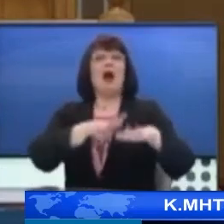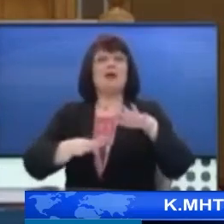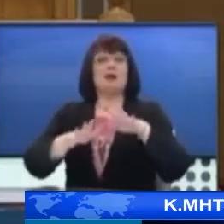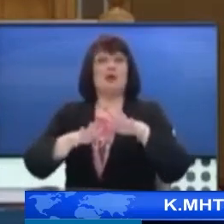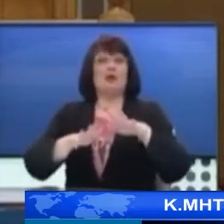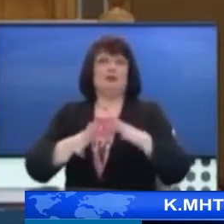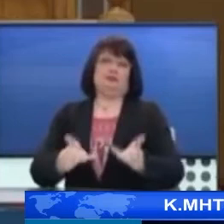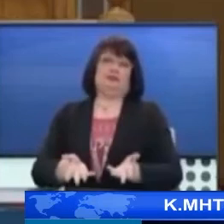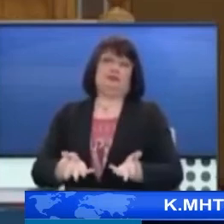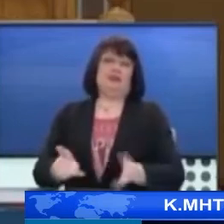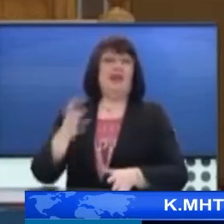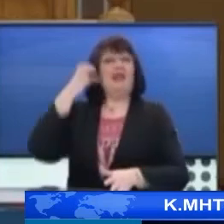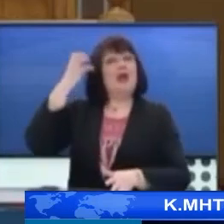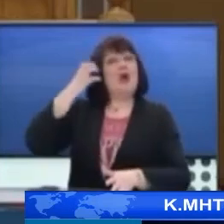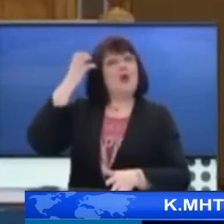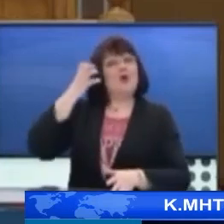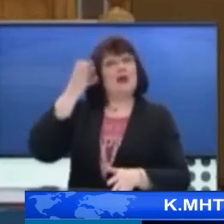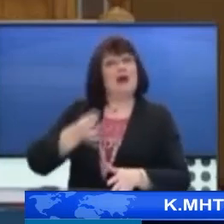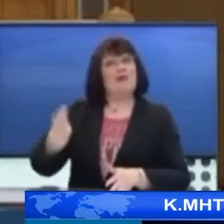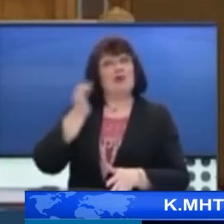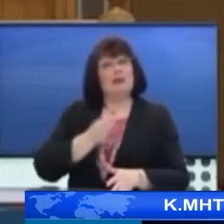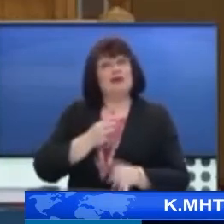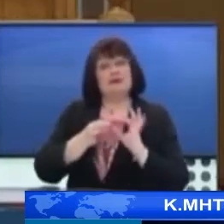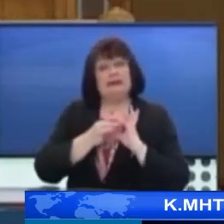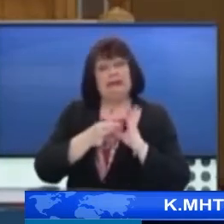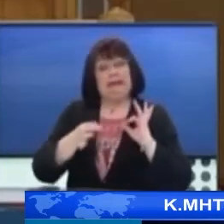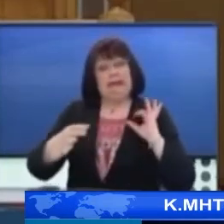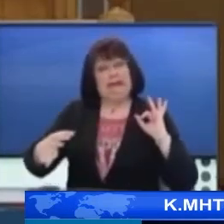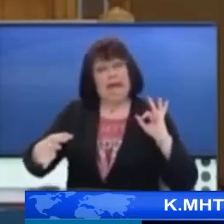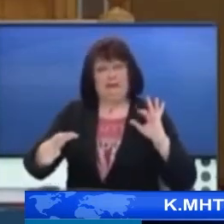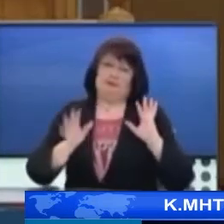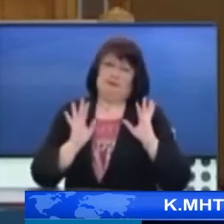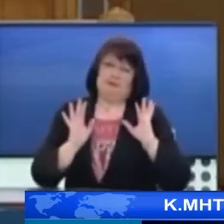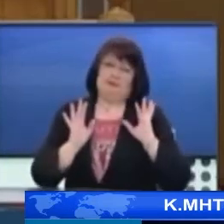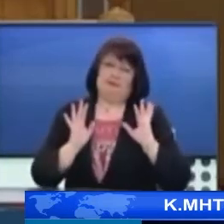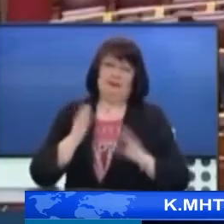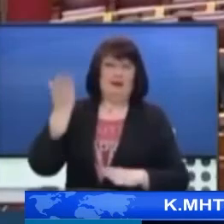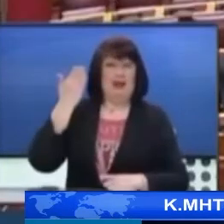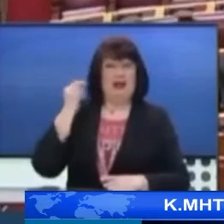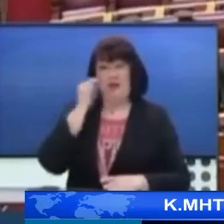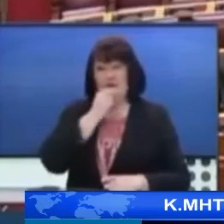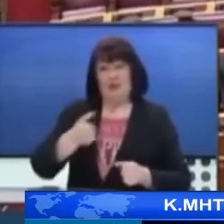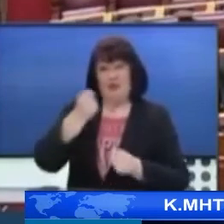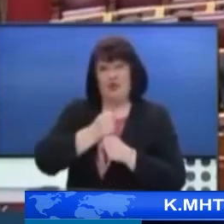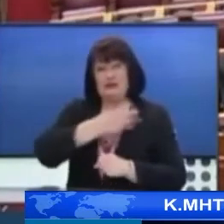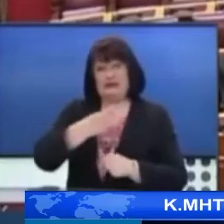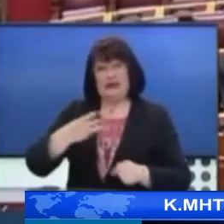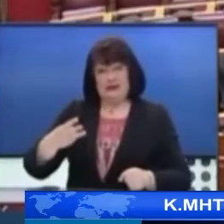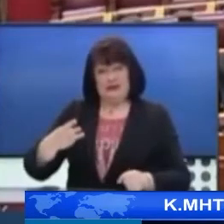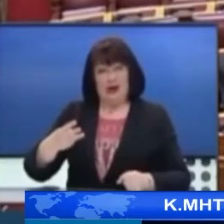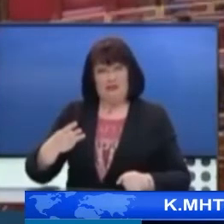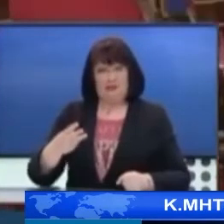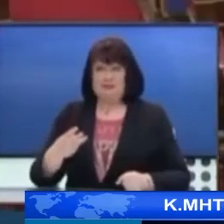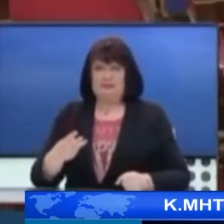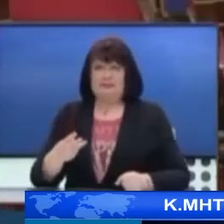του ελαττηρίου, την οποία εξάλλου και εσείς είχατε επικαλεστεί κάποια εποχή όταν ήσασταν πρωθυπουργός, χωρίς όμως